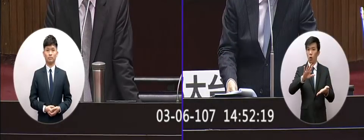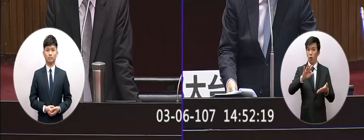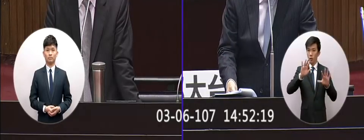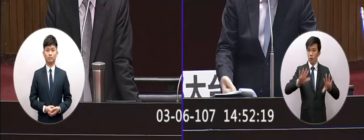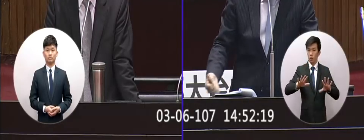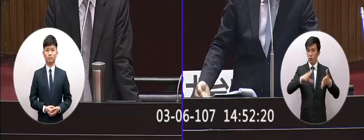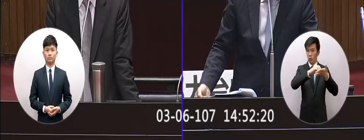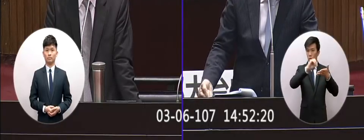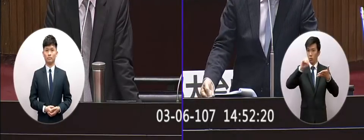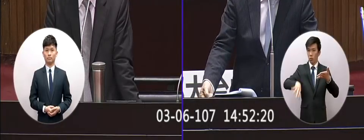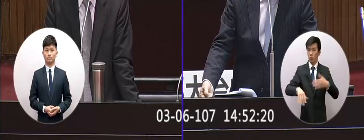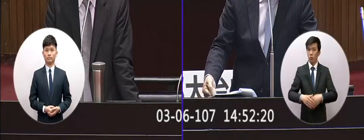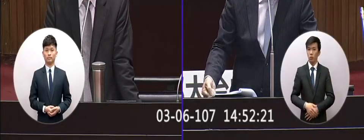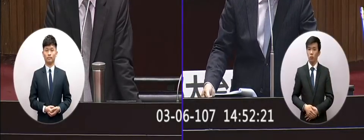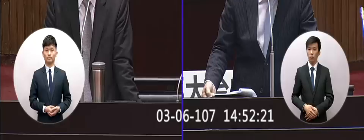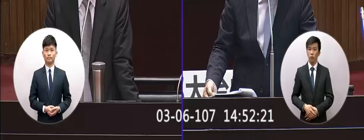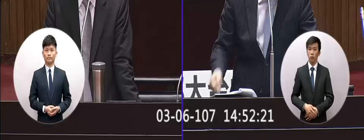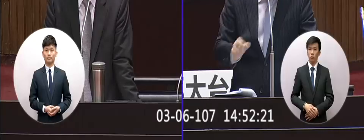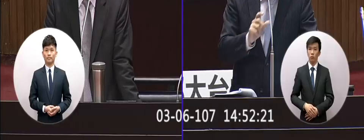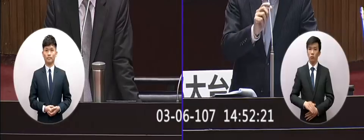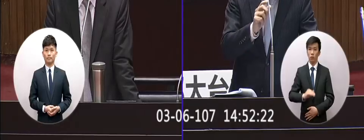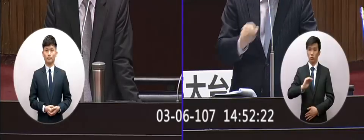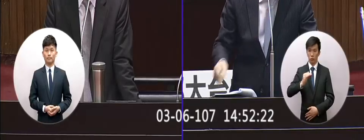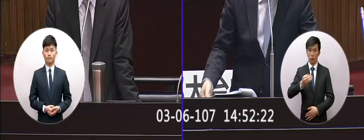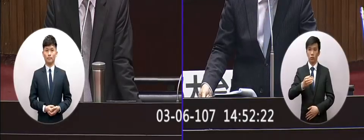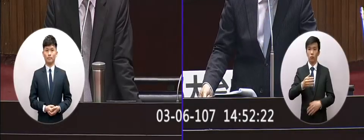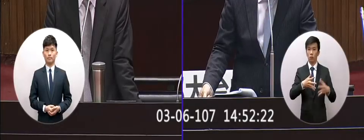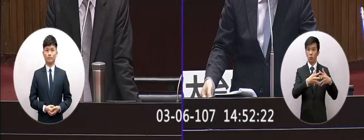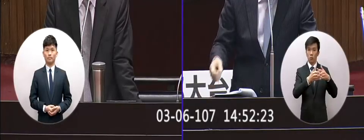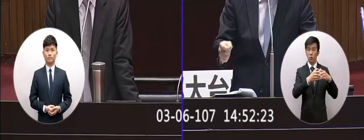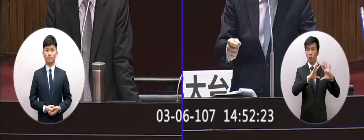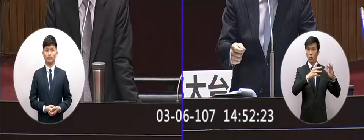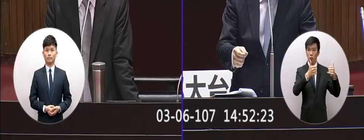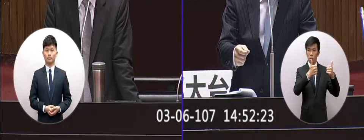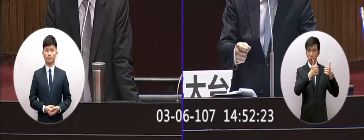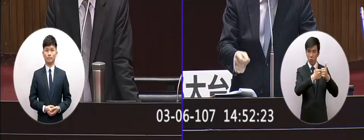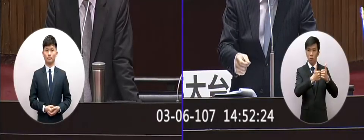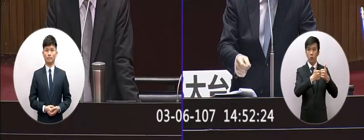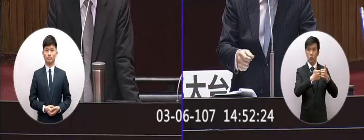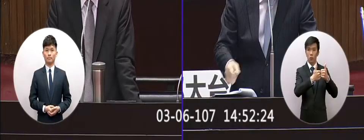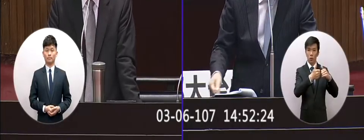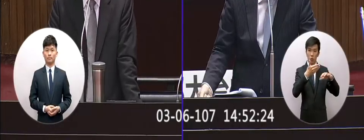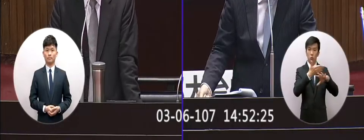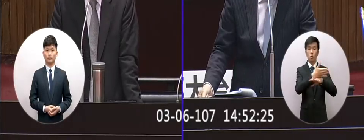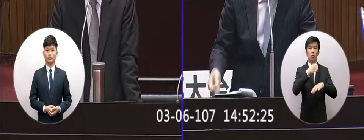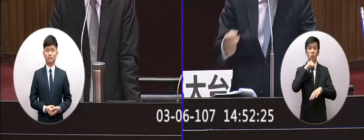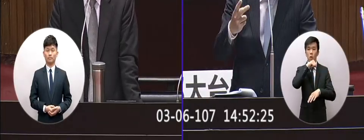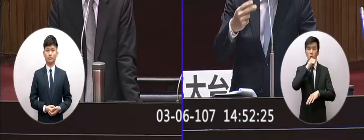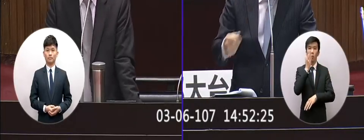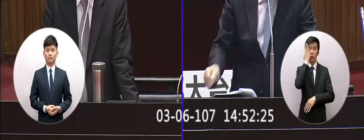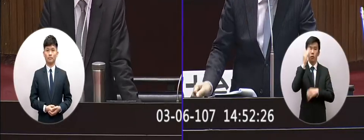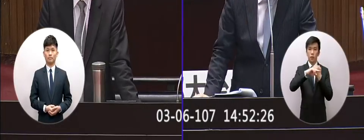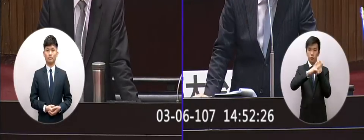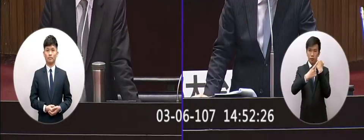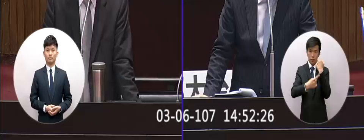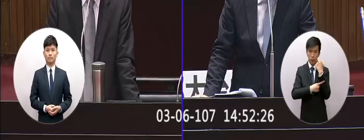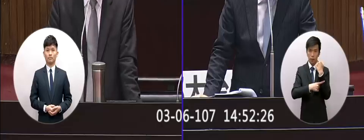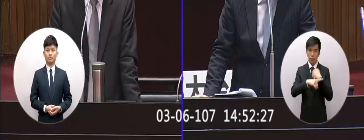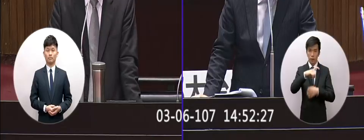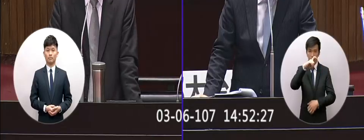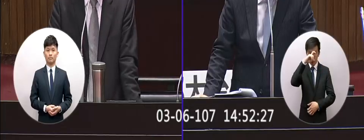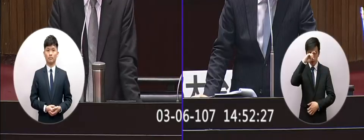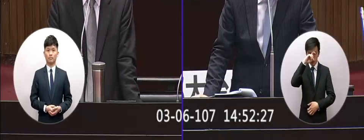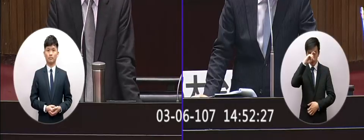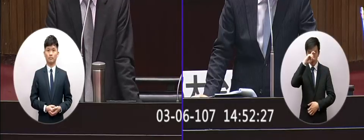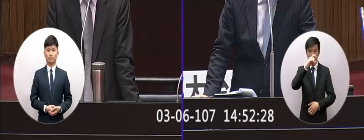院的做法。但是美国国会通过了台湾旅行法，希望能够提升双方的高层交